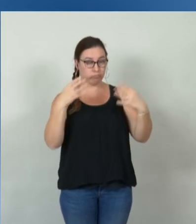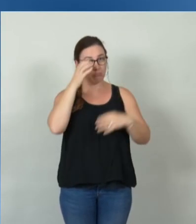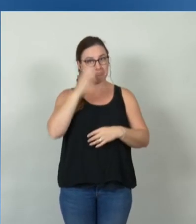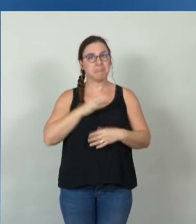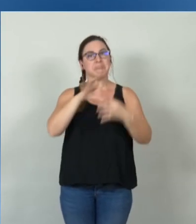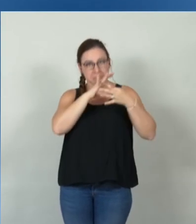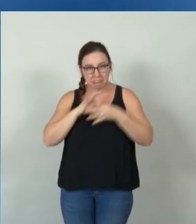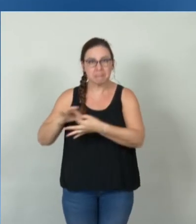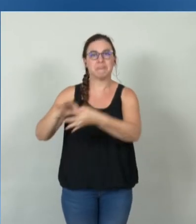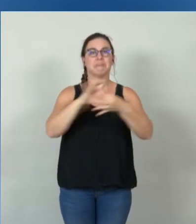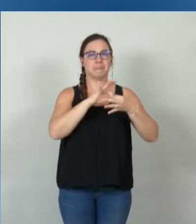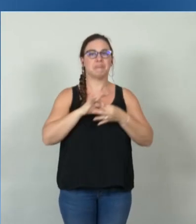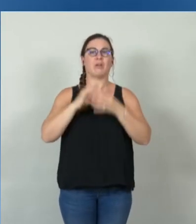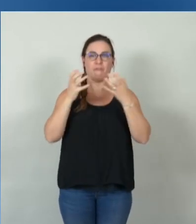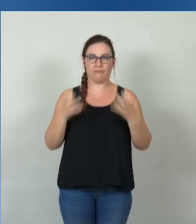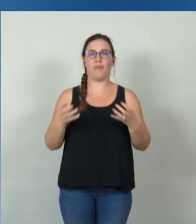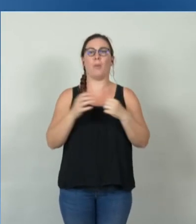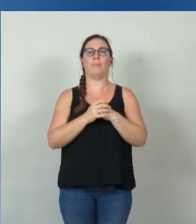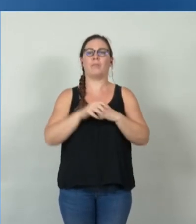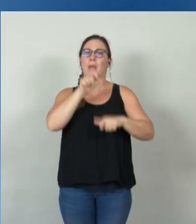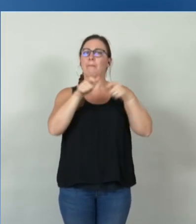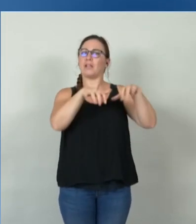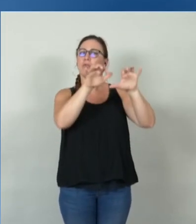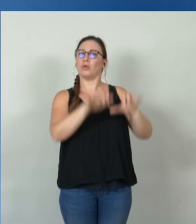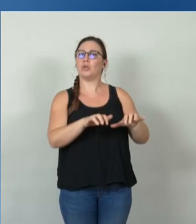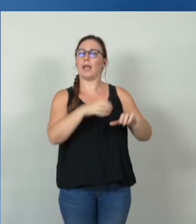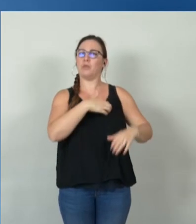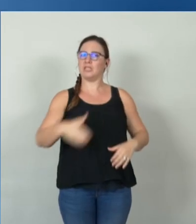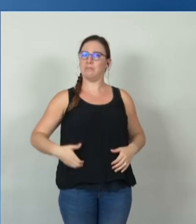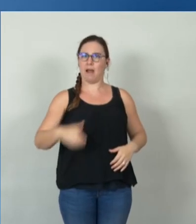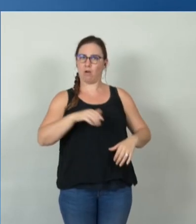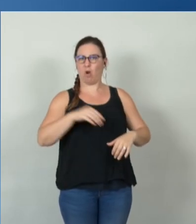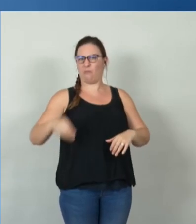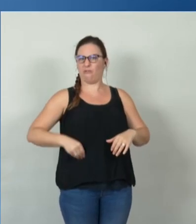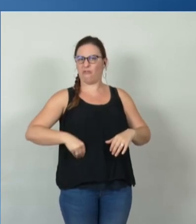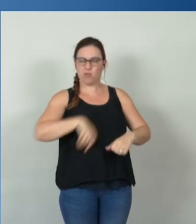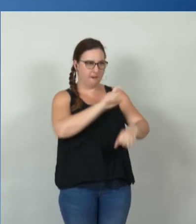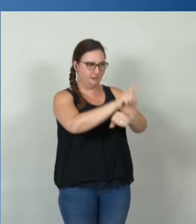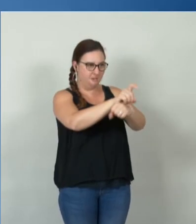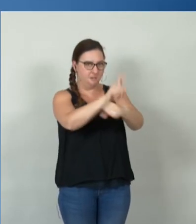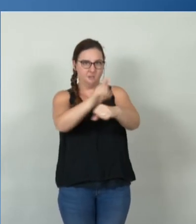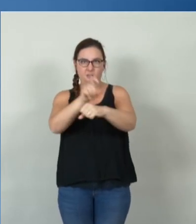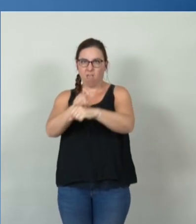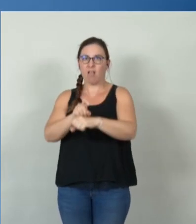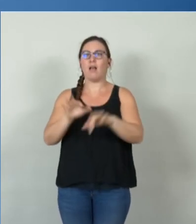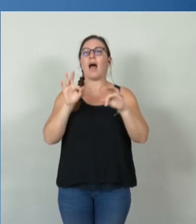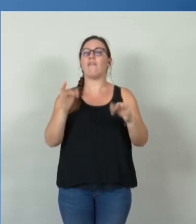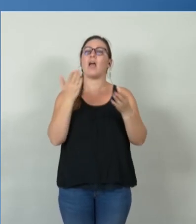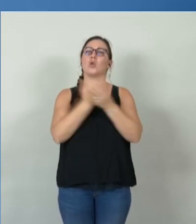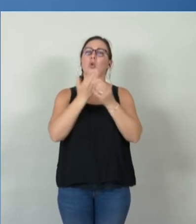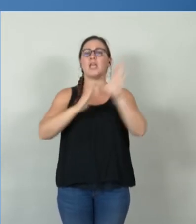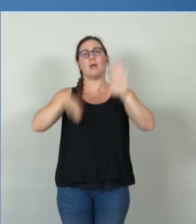solidarité à l'égard des fonctionnaires municipaux qui ont été mis en cause dans le dossier des marchés sans appel d'offres